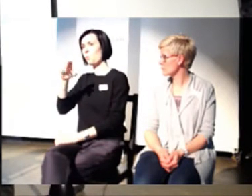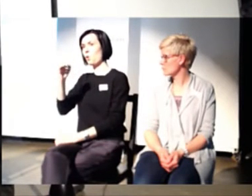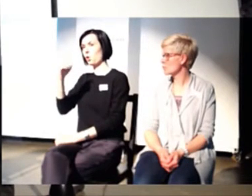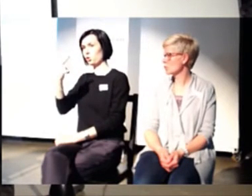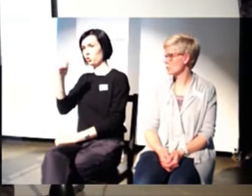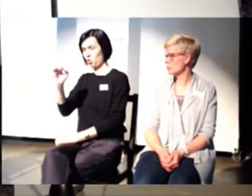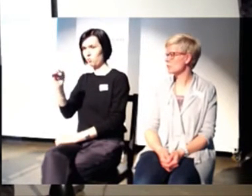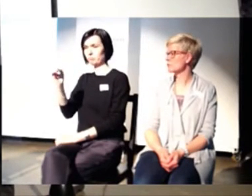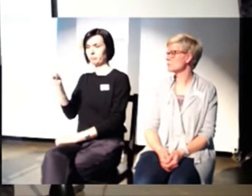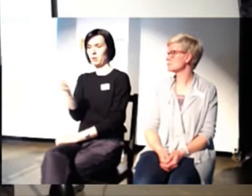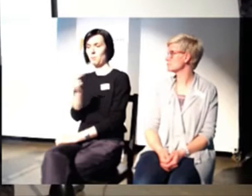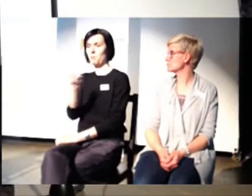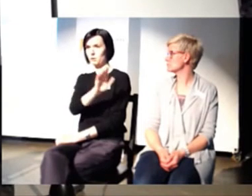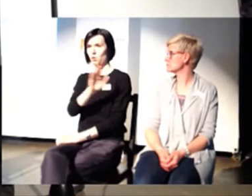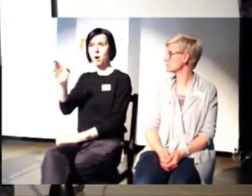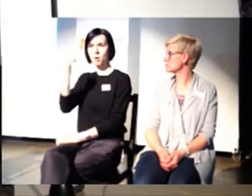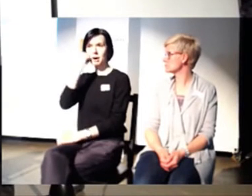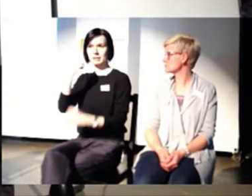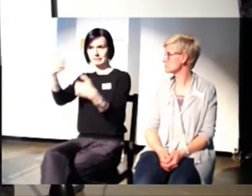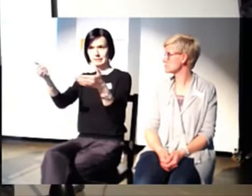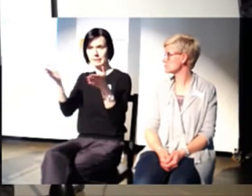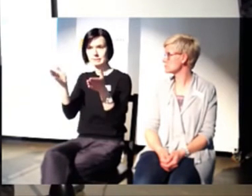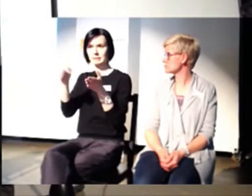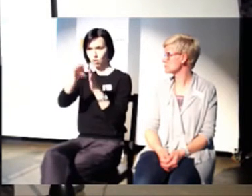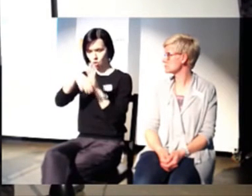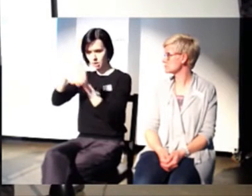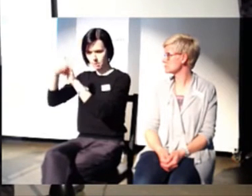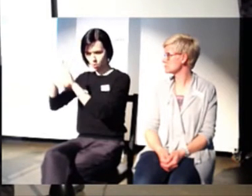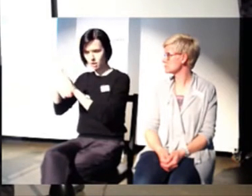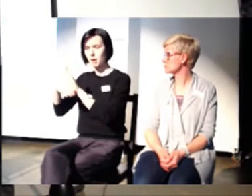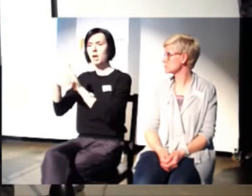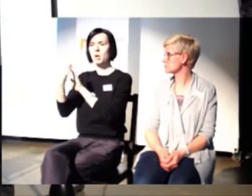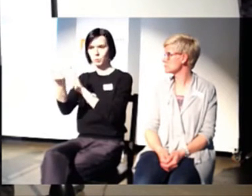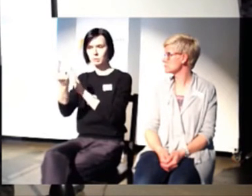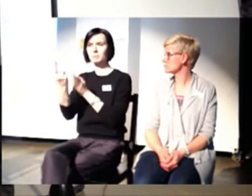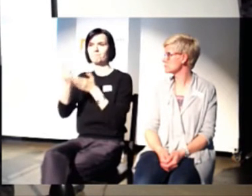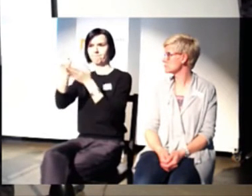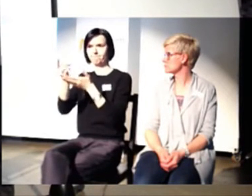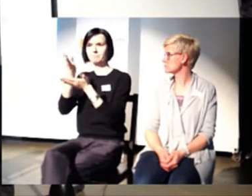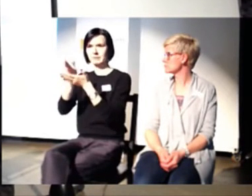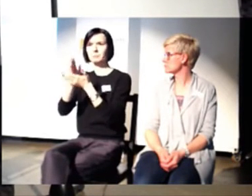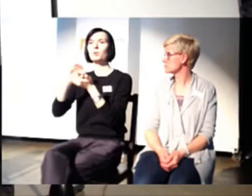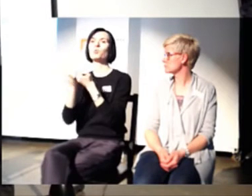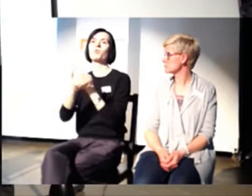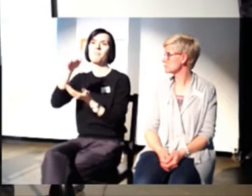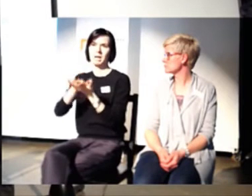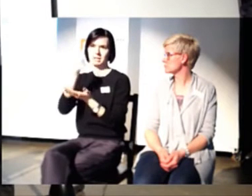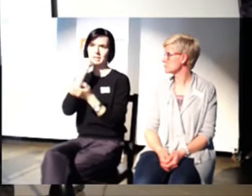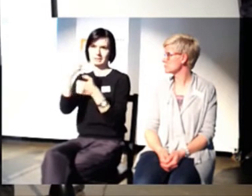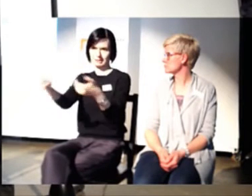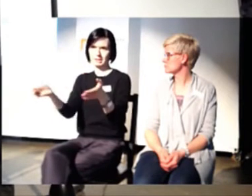residenssiohjelmilla. Yksi painopiste on tämmöisen turvapaikkaresidenssin